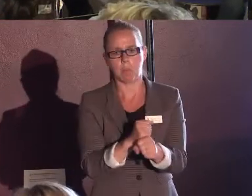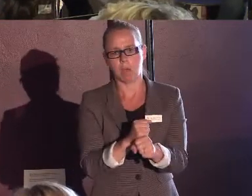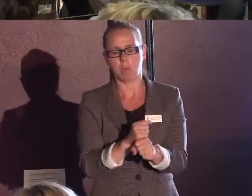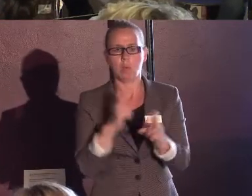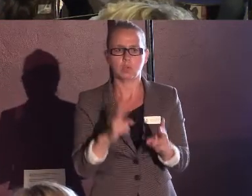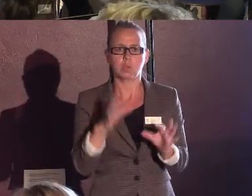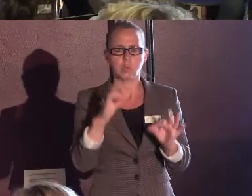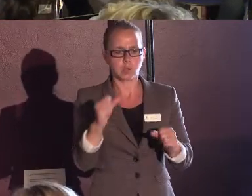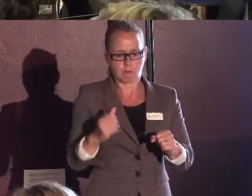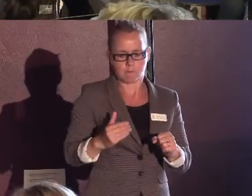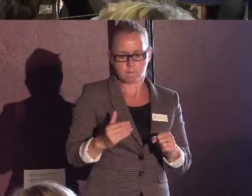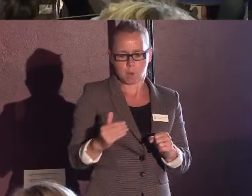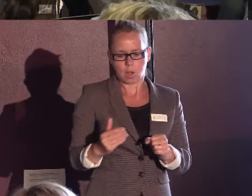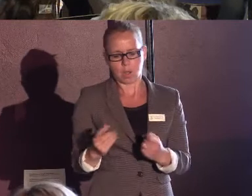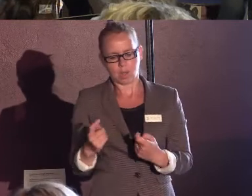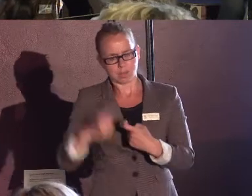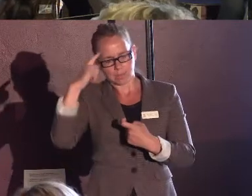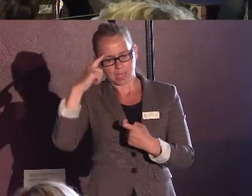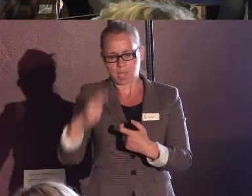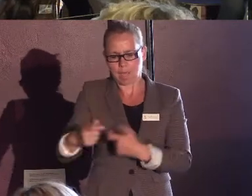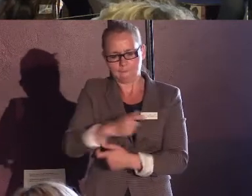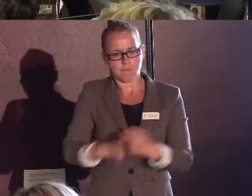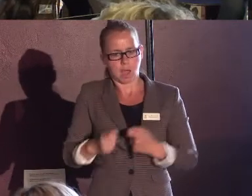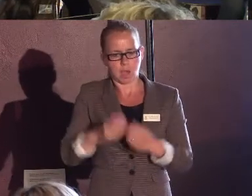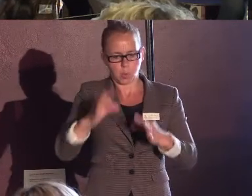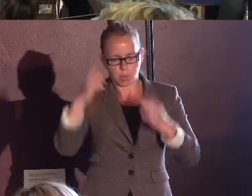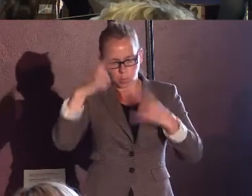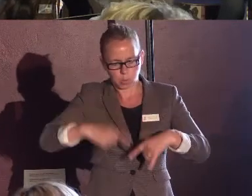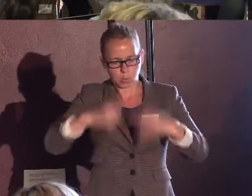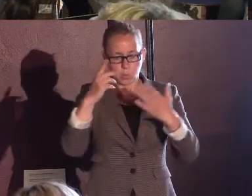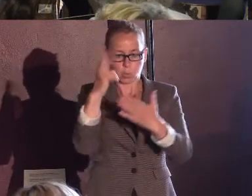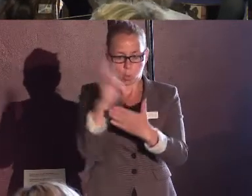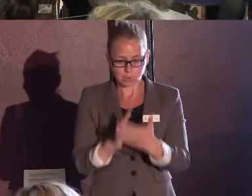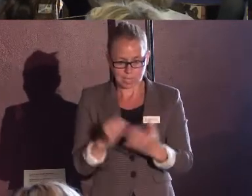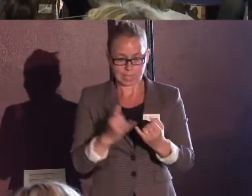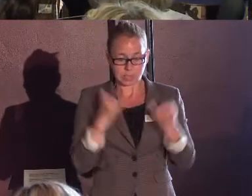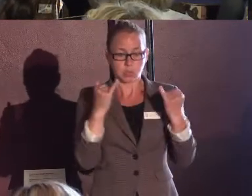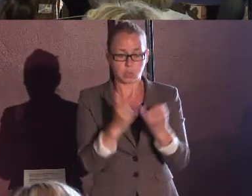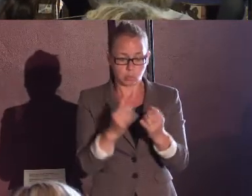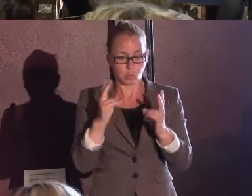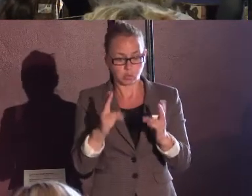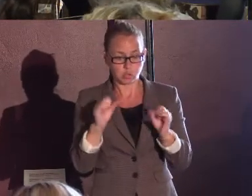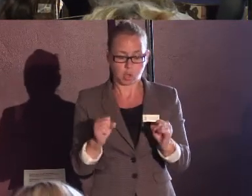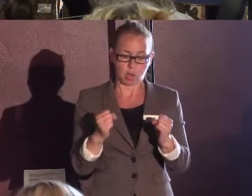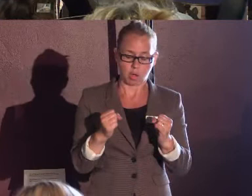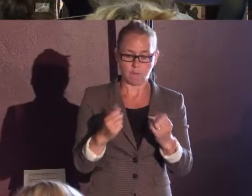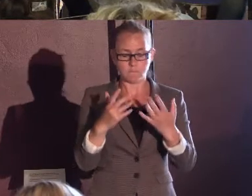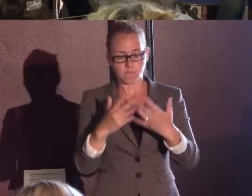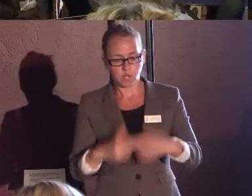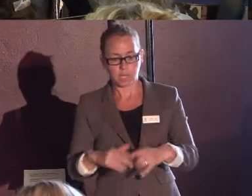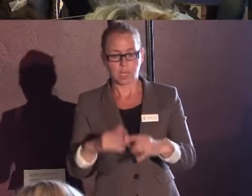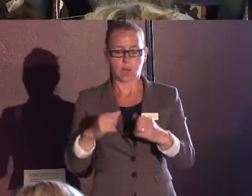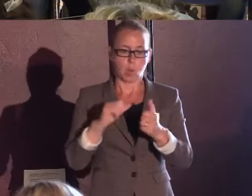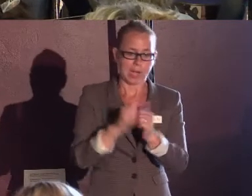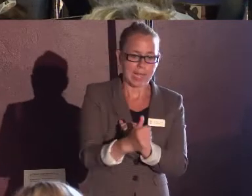det här med att förhålla sig affärsmässigt, alltså hur en kulturell konstnärlig institution så att säga verkar och hur organisationen